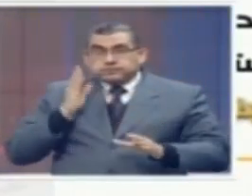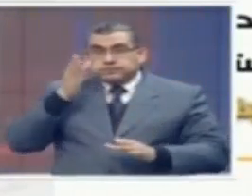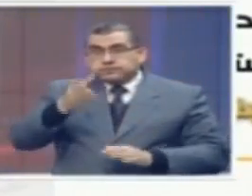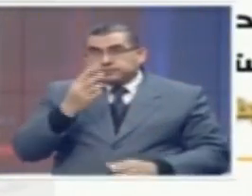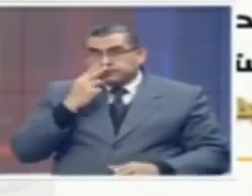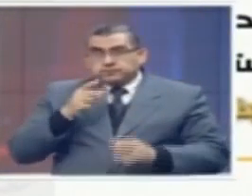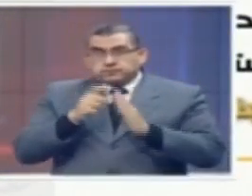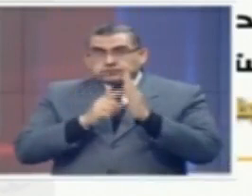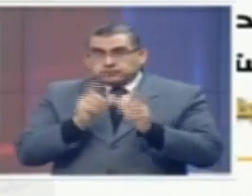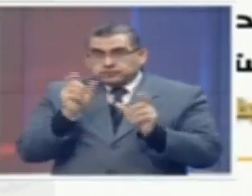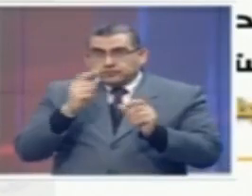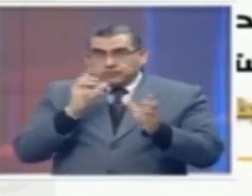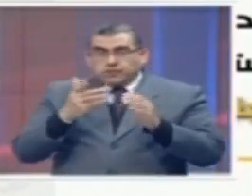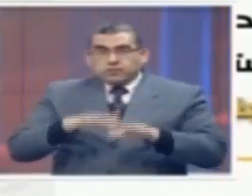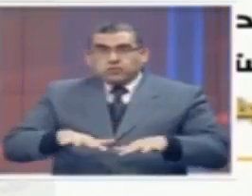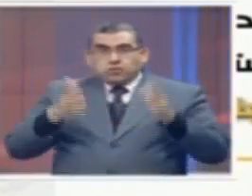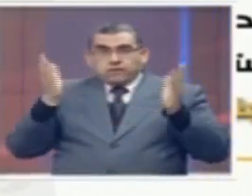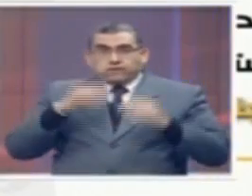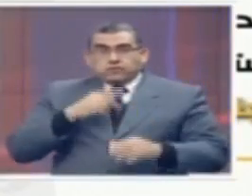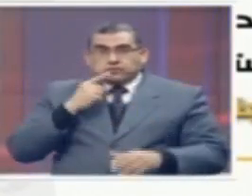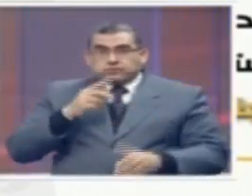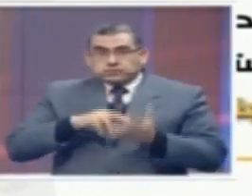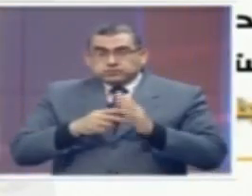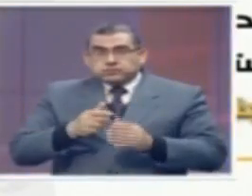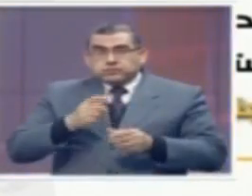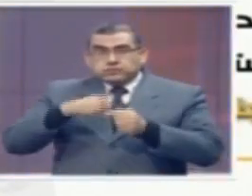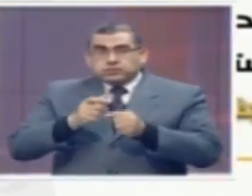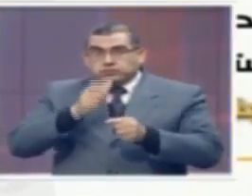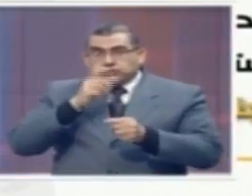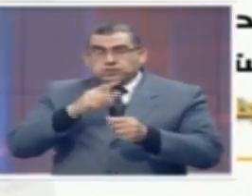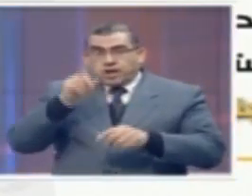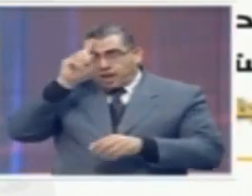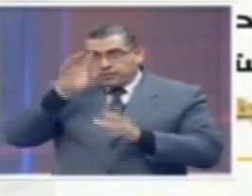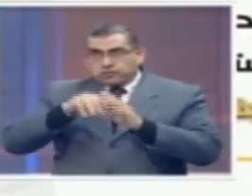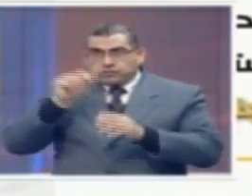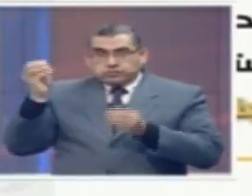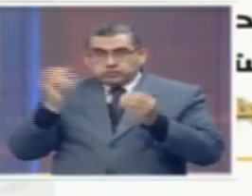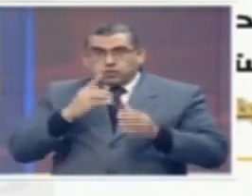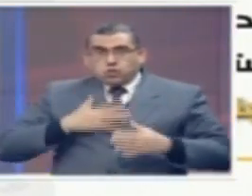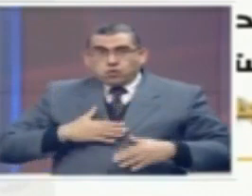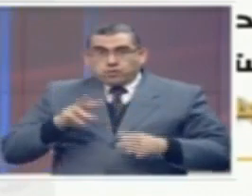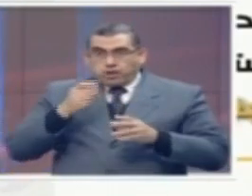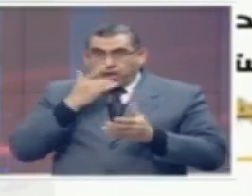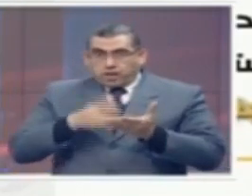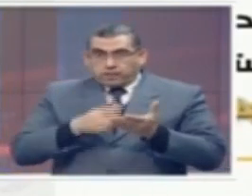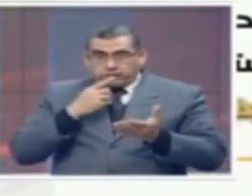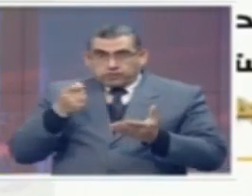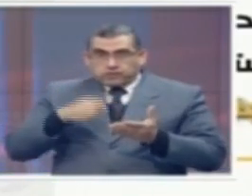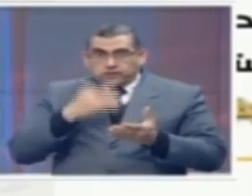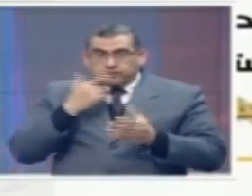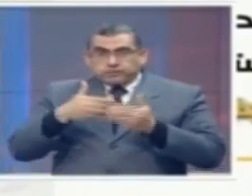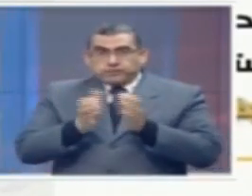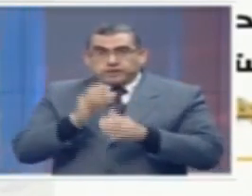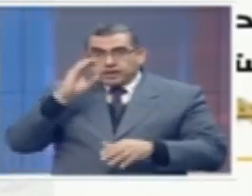الإجراءات من ضبط كمية من المشروبات أجنبية الصنع غير خالصة الرسوم الجمركية بمحل